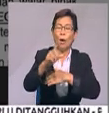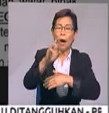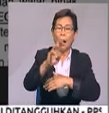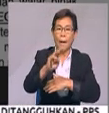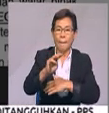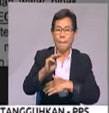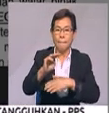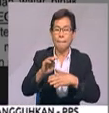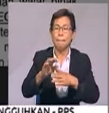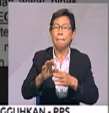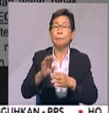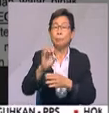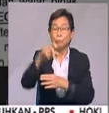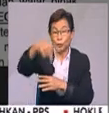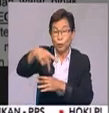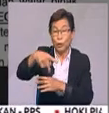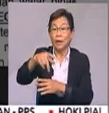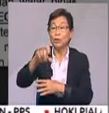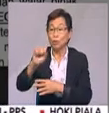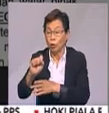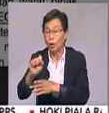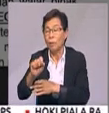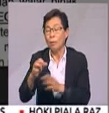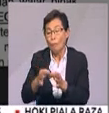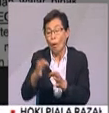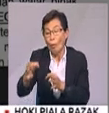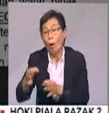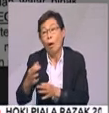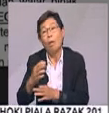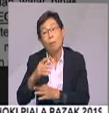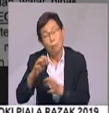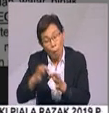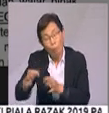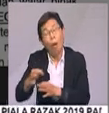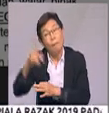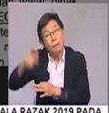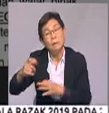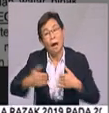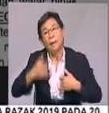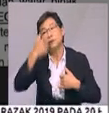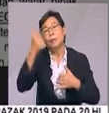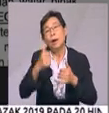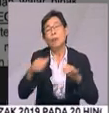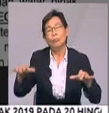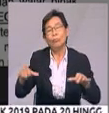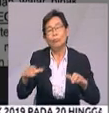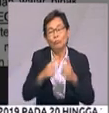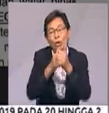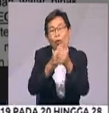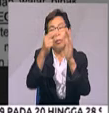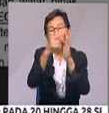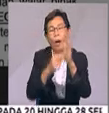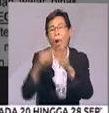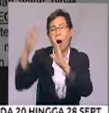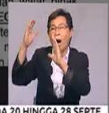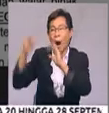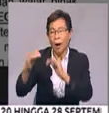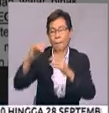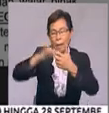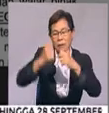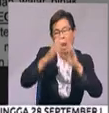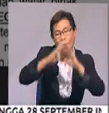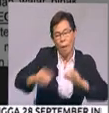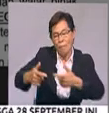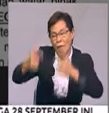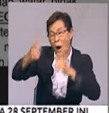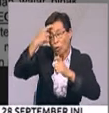berpendapat penangguhan adalah wajar bagi memastikan ia diadakan mengikut peraturan. Beliau turut berharap kemelut dapat diselesaikan